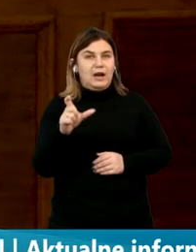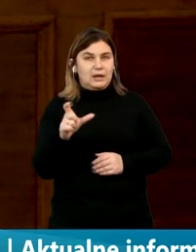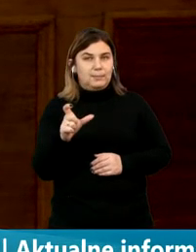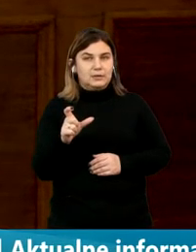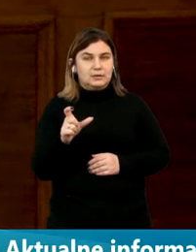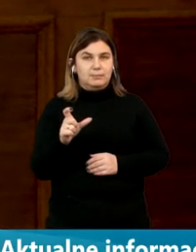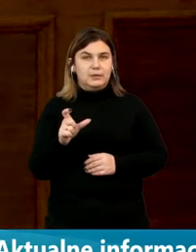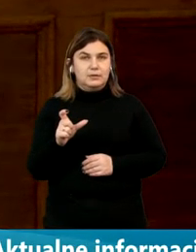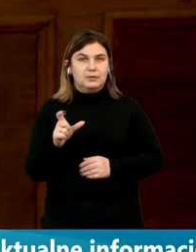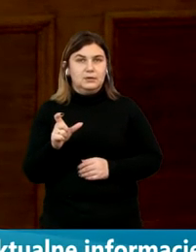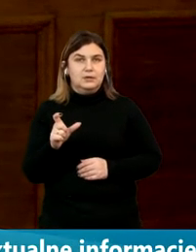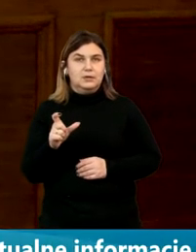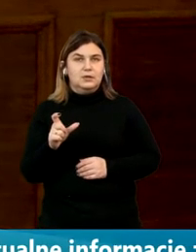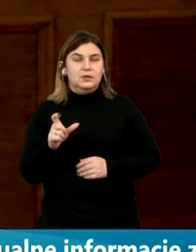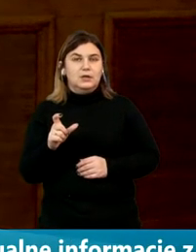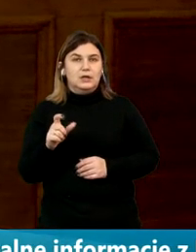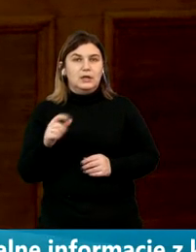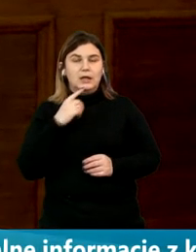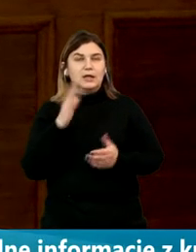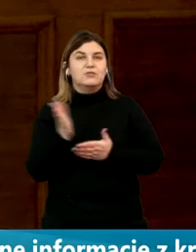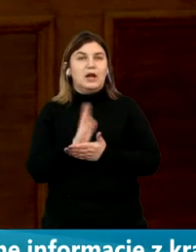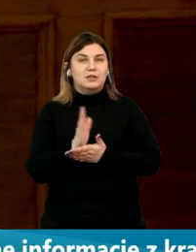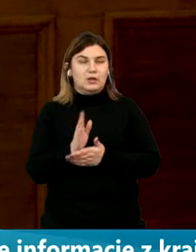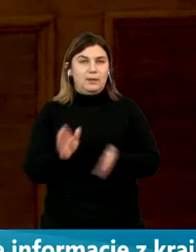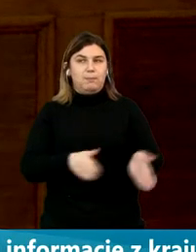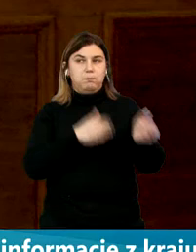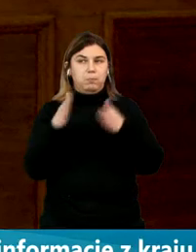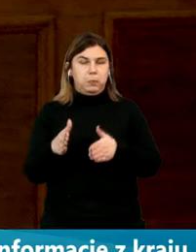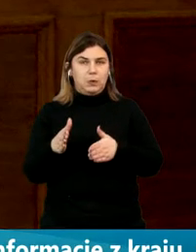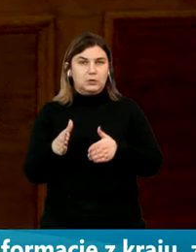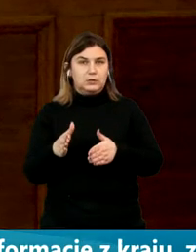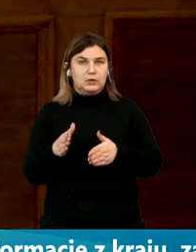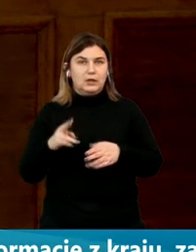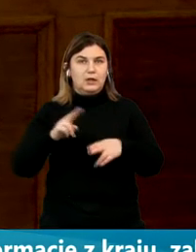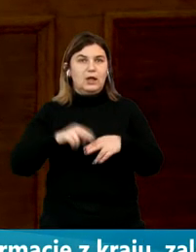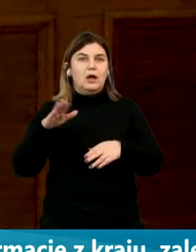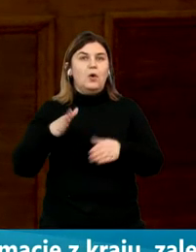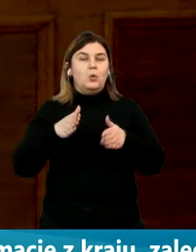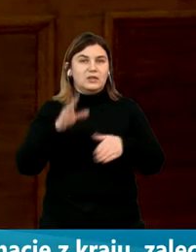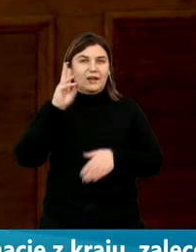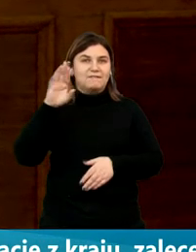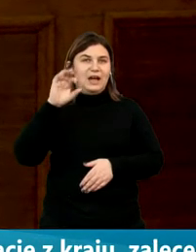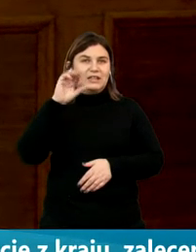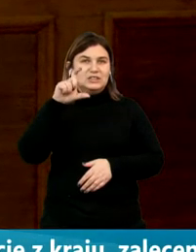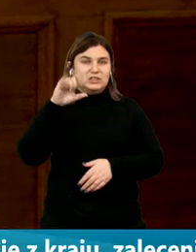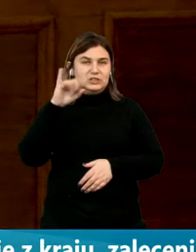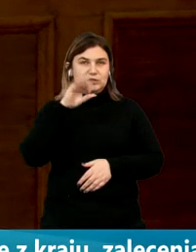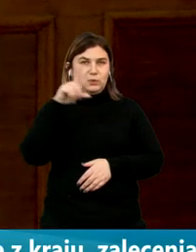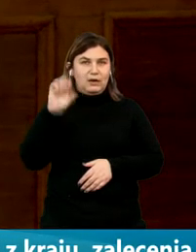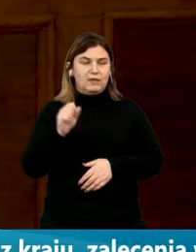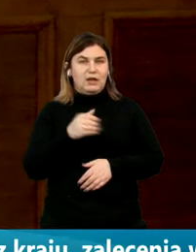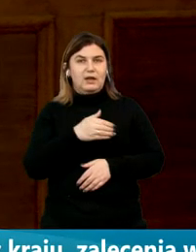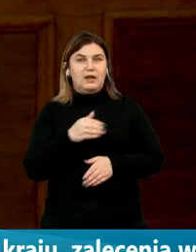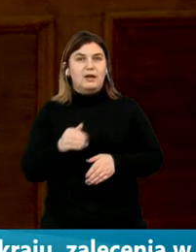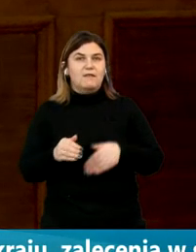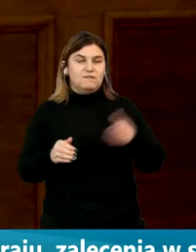fragmentem tak zwanej trasy średnicowej i dopiero później na wysokości ulicy Warcisława stąd w lewo i do